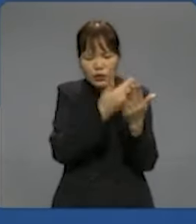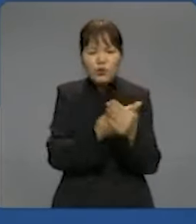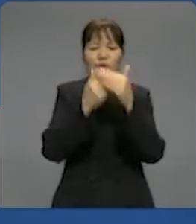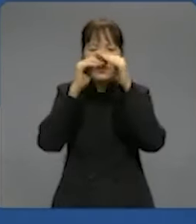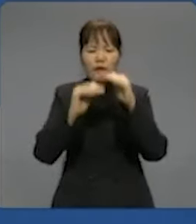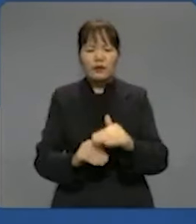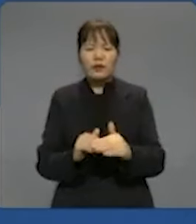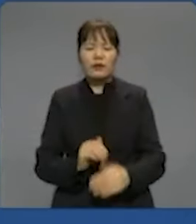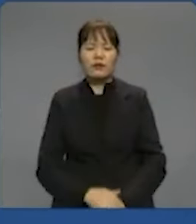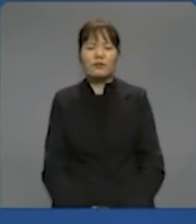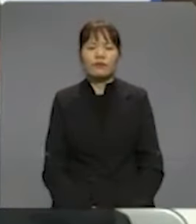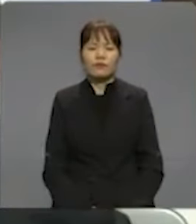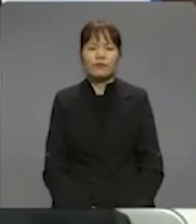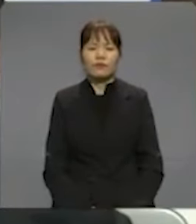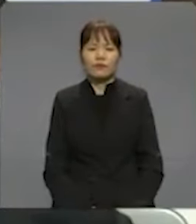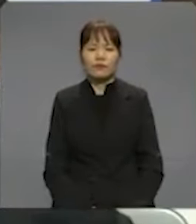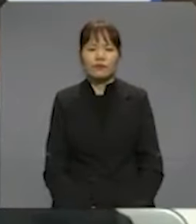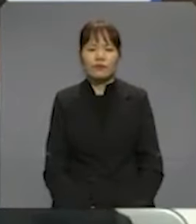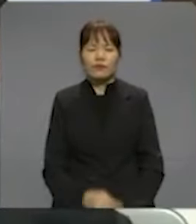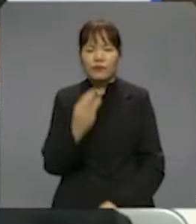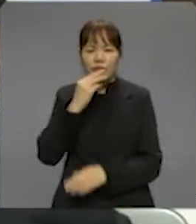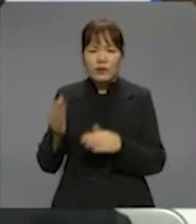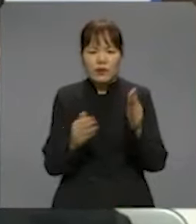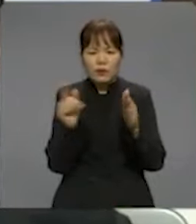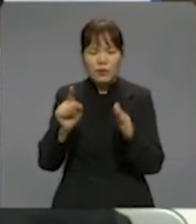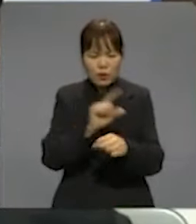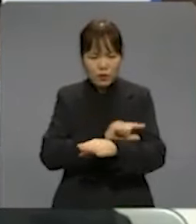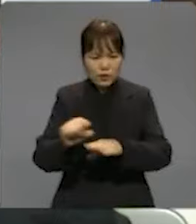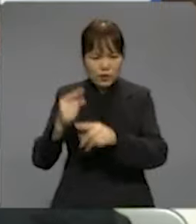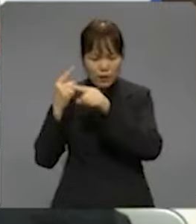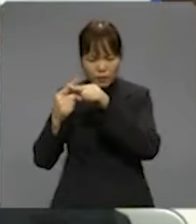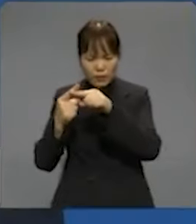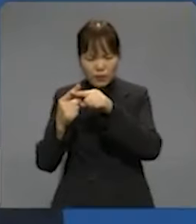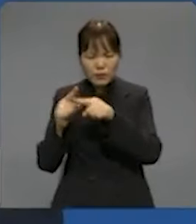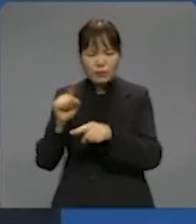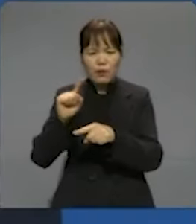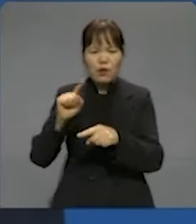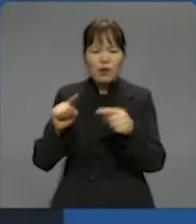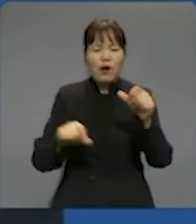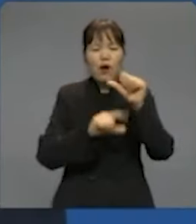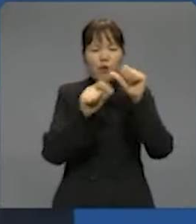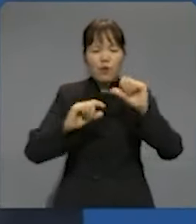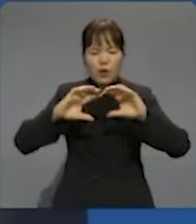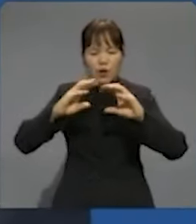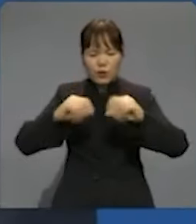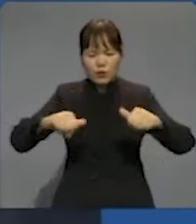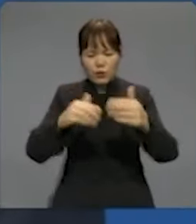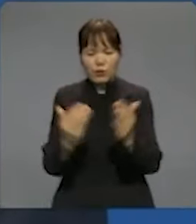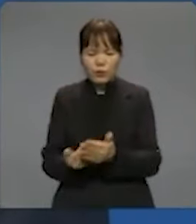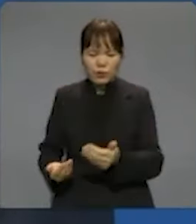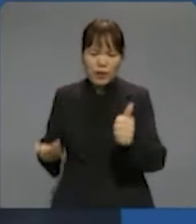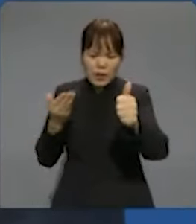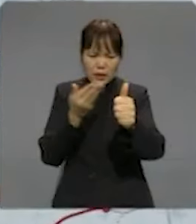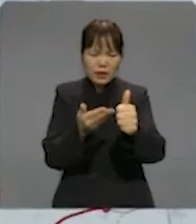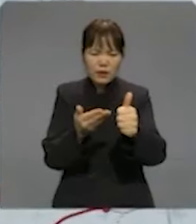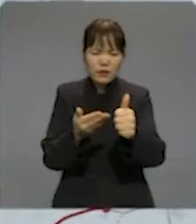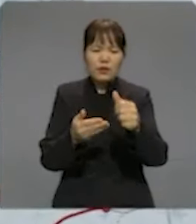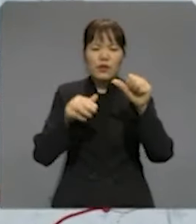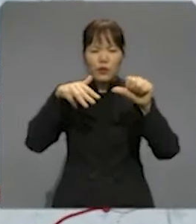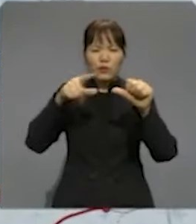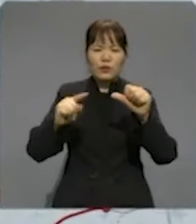핵심 과제입니다. 경기도는 GTX 플러스 노선을 다음 달 국토교통부에 제출해